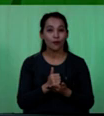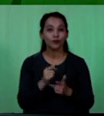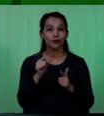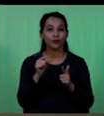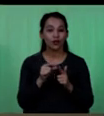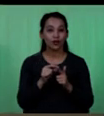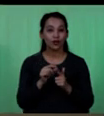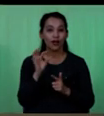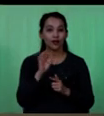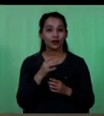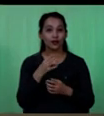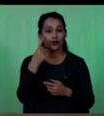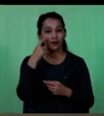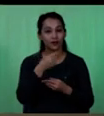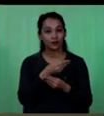aytdim.